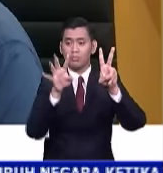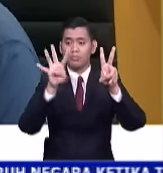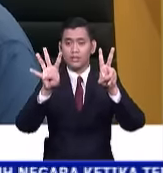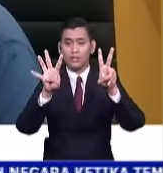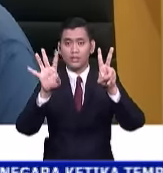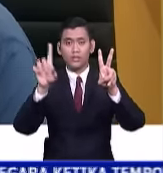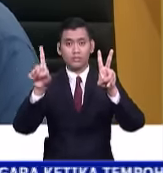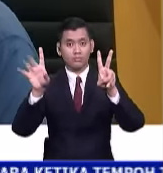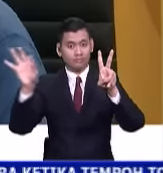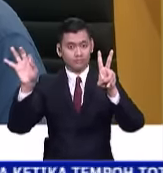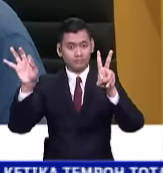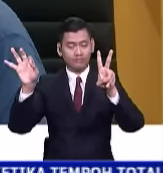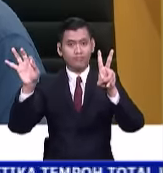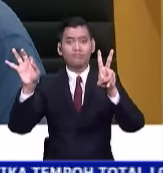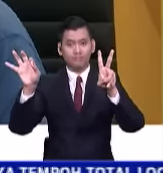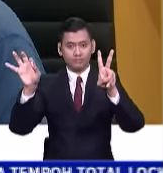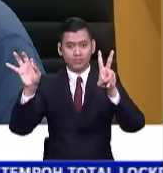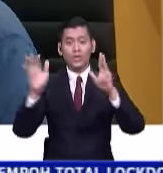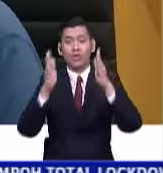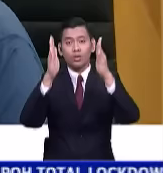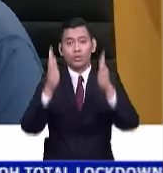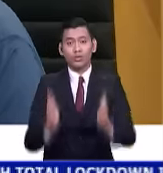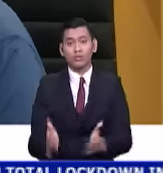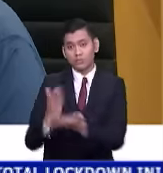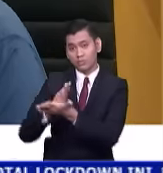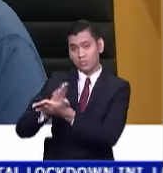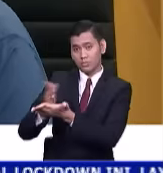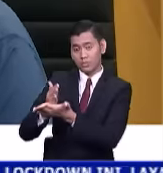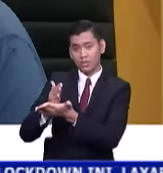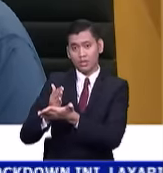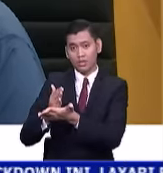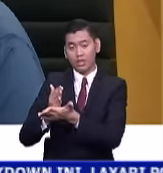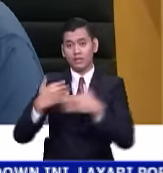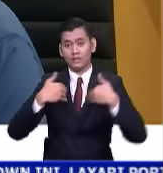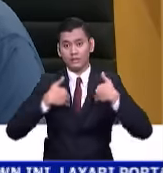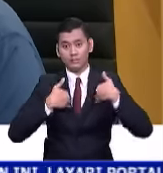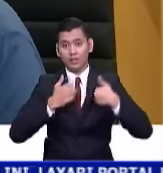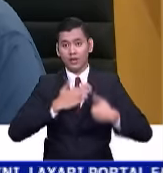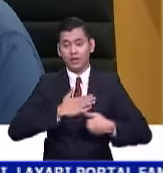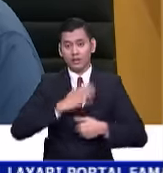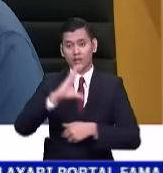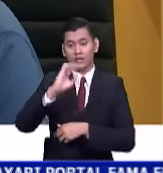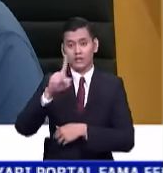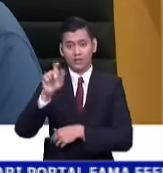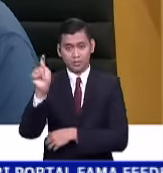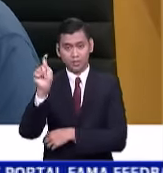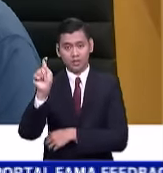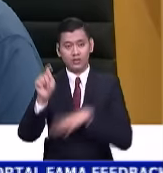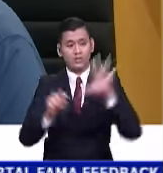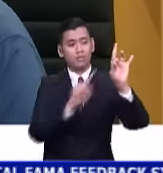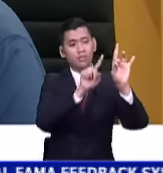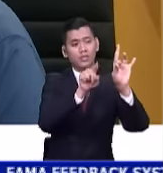268,419. Penduduk sementara yang memegang MyKas sebanyak